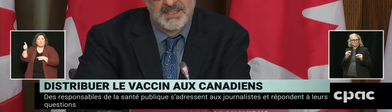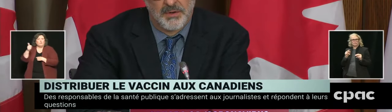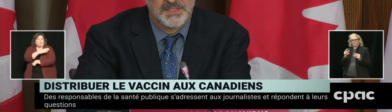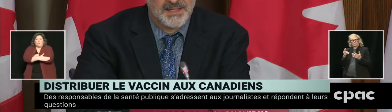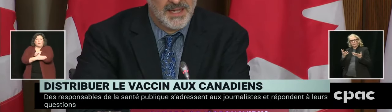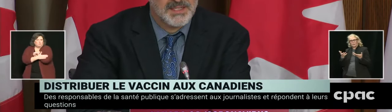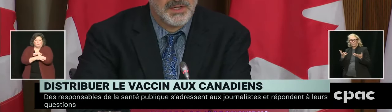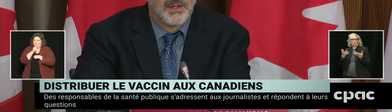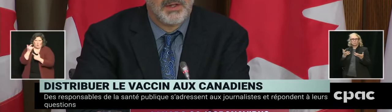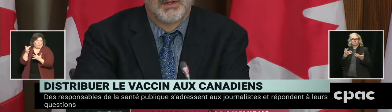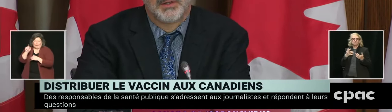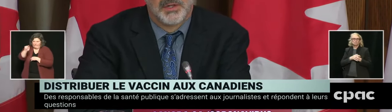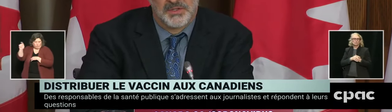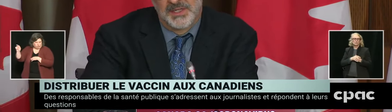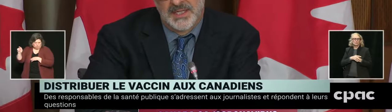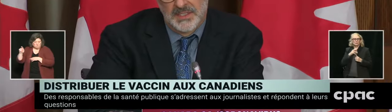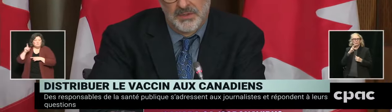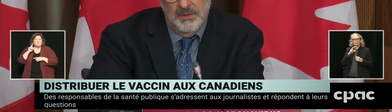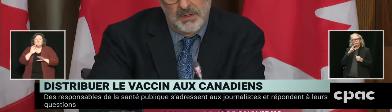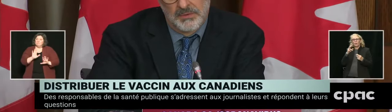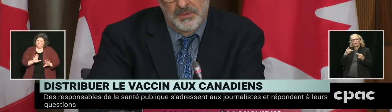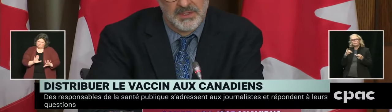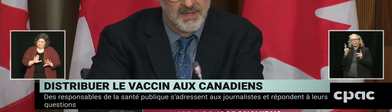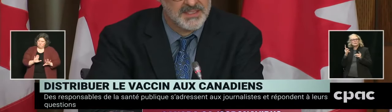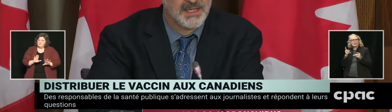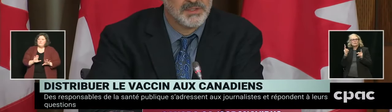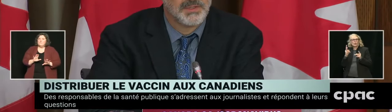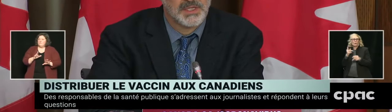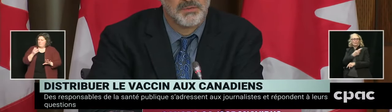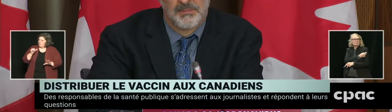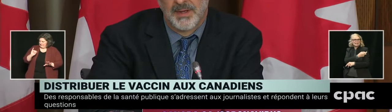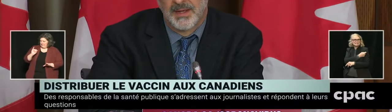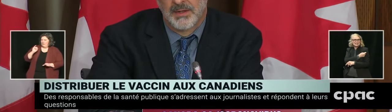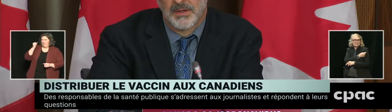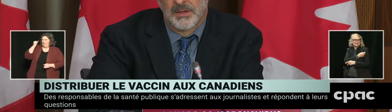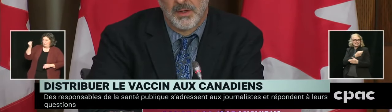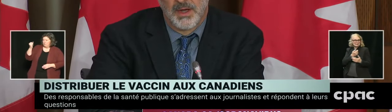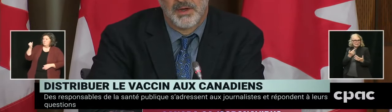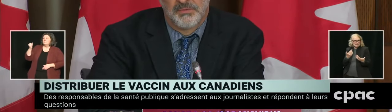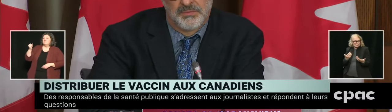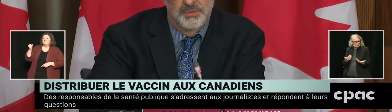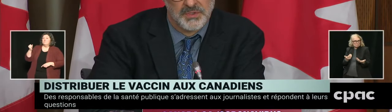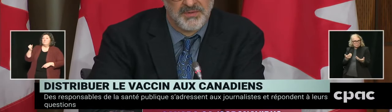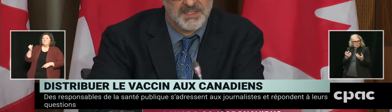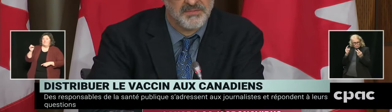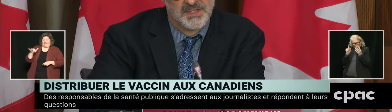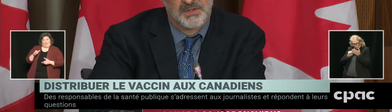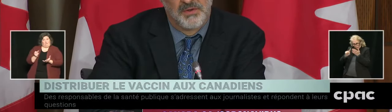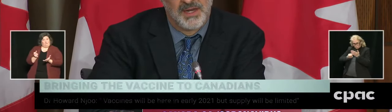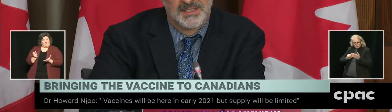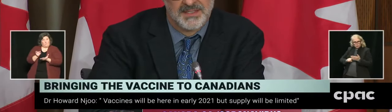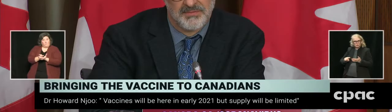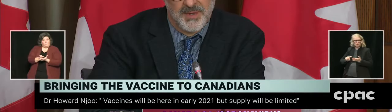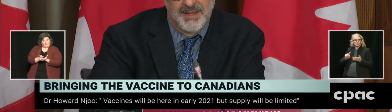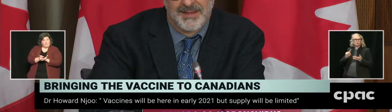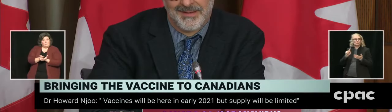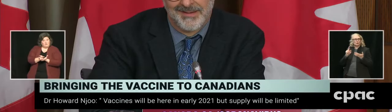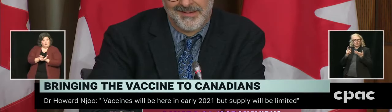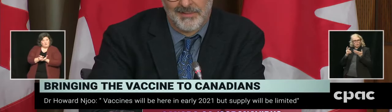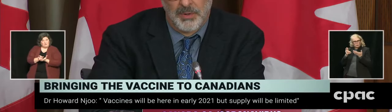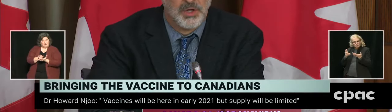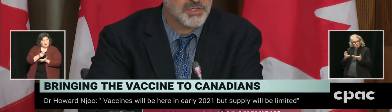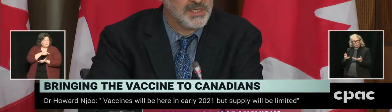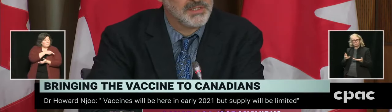Ceci dit, on s'attend à ce que l'autorisation, en tout cas des vaccins qui sont actuellement en revue, se fasse de façon